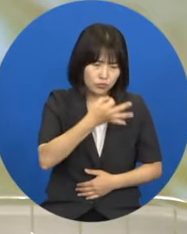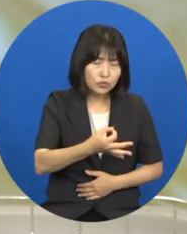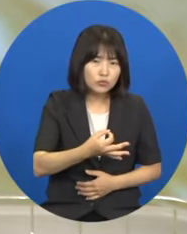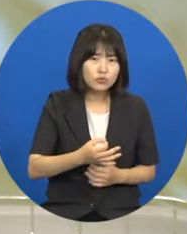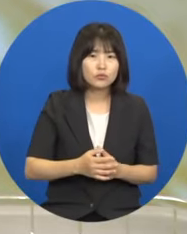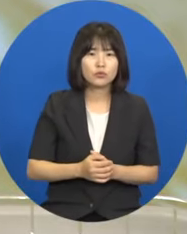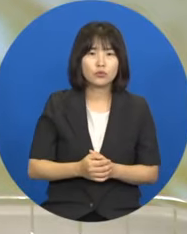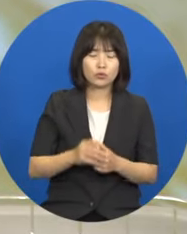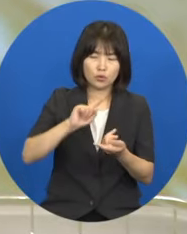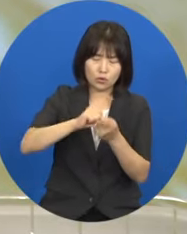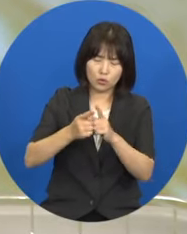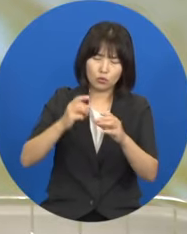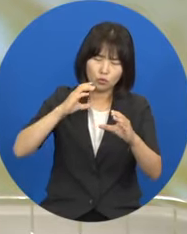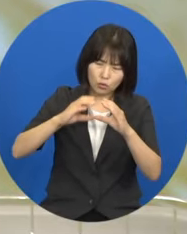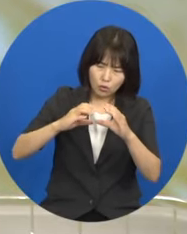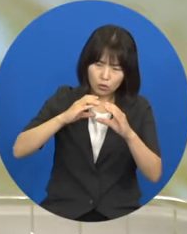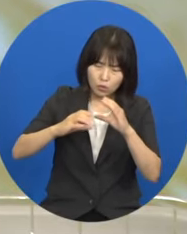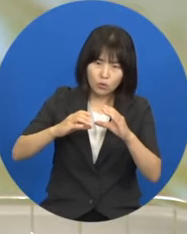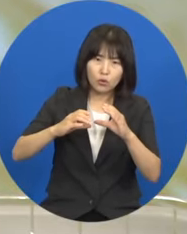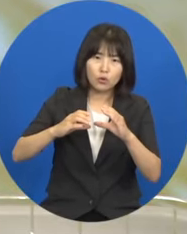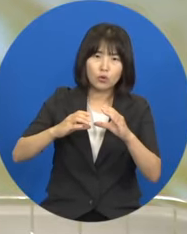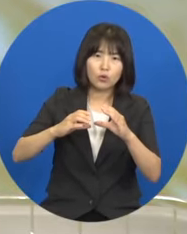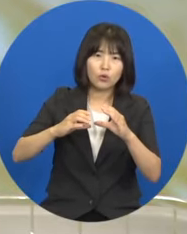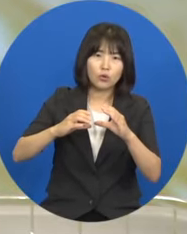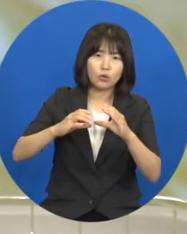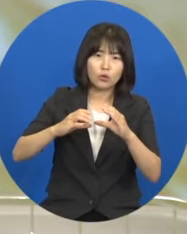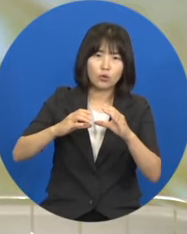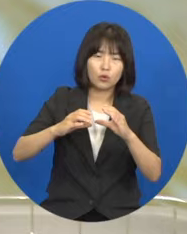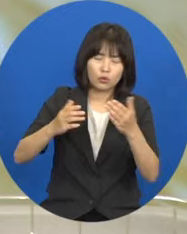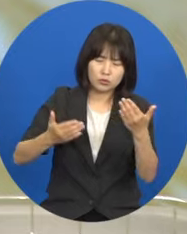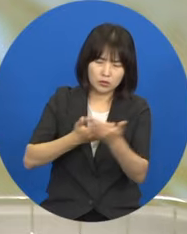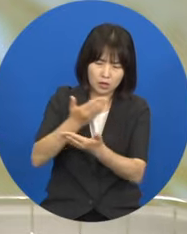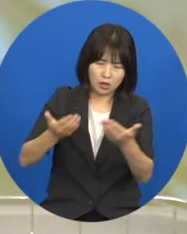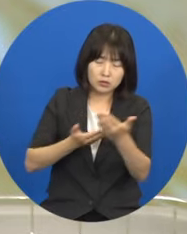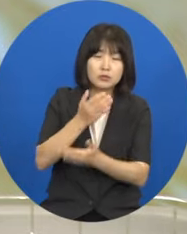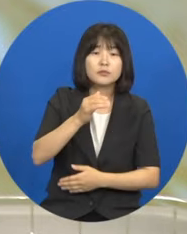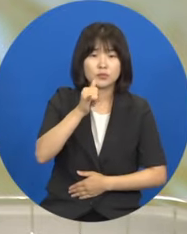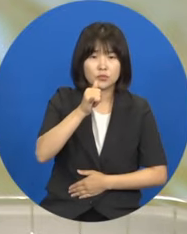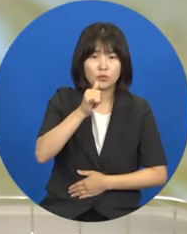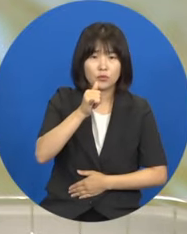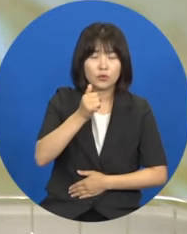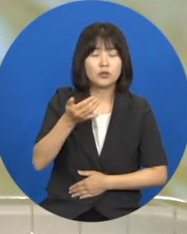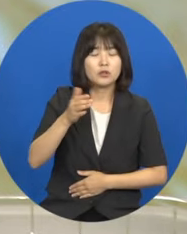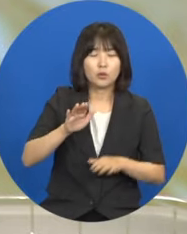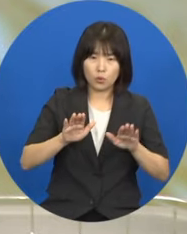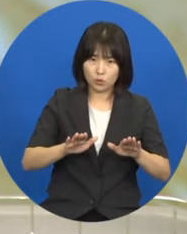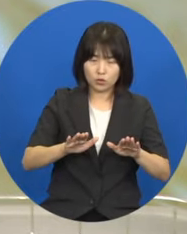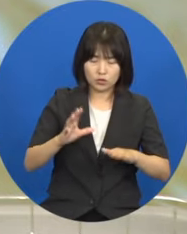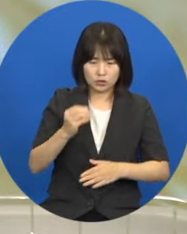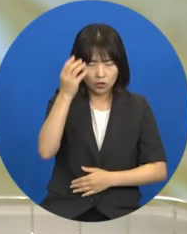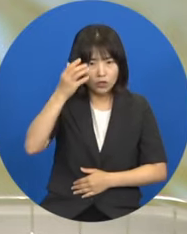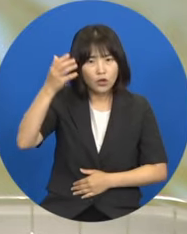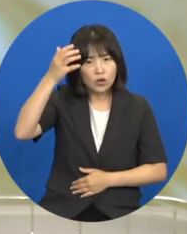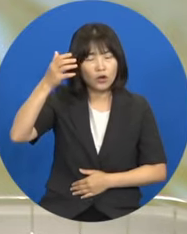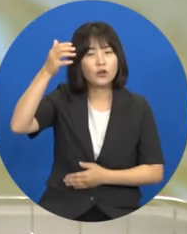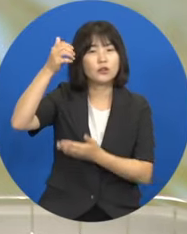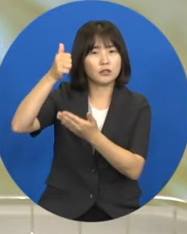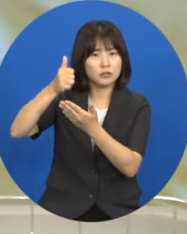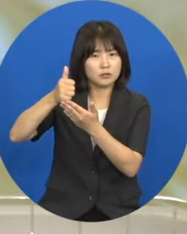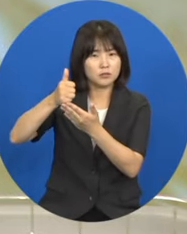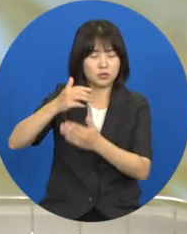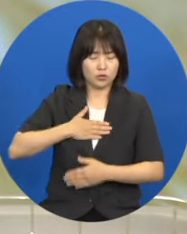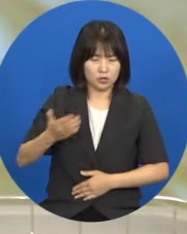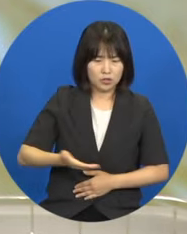성자의 소통과 성부와 성자의 나눔과 사귐이 있는 거였습니다. 그런데 오늘 성령께서 저와 여러분을